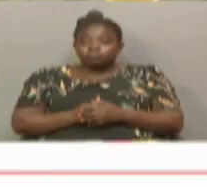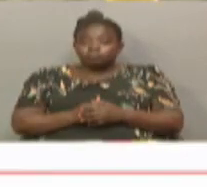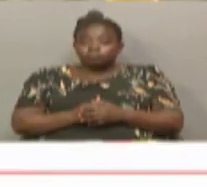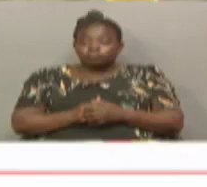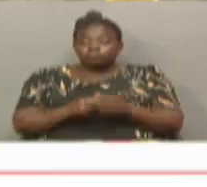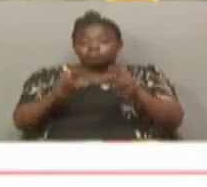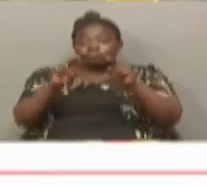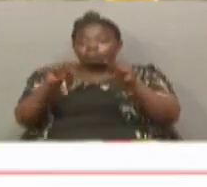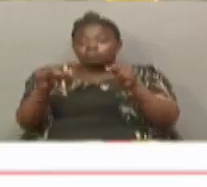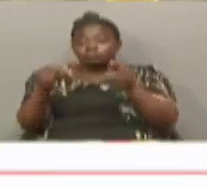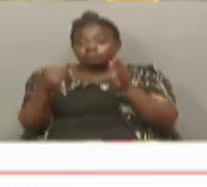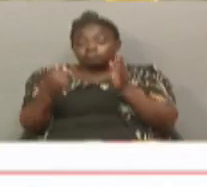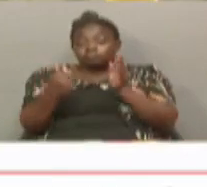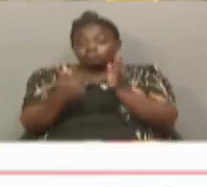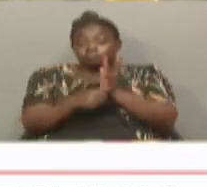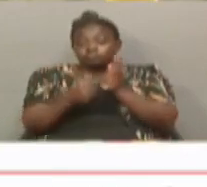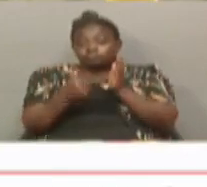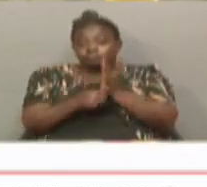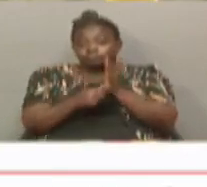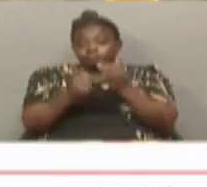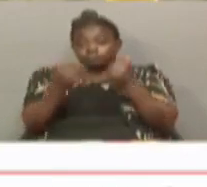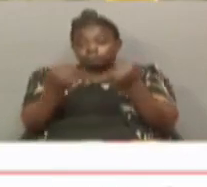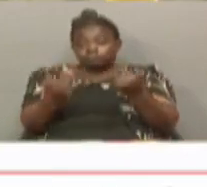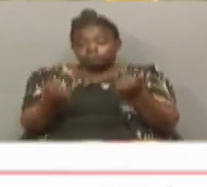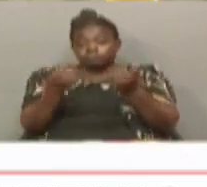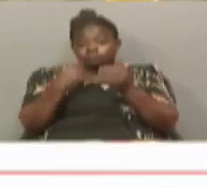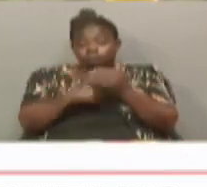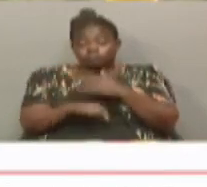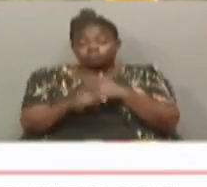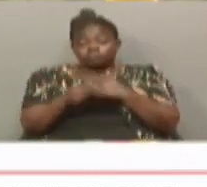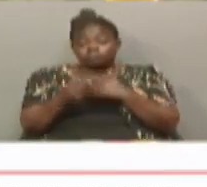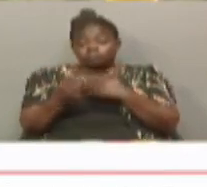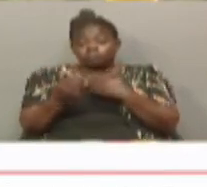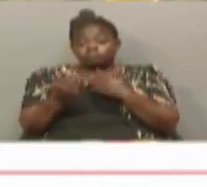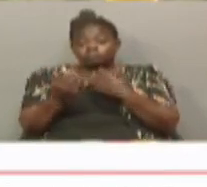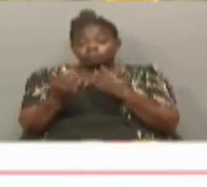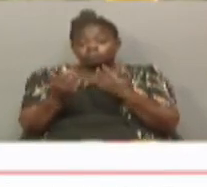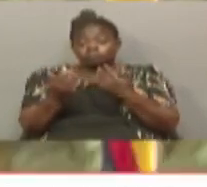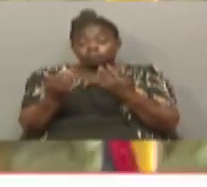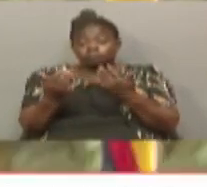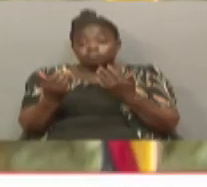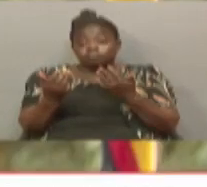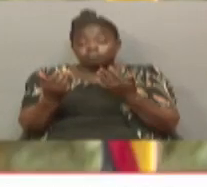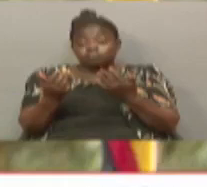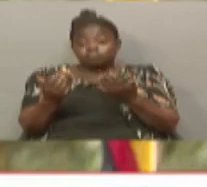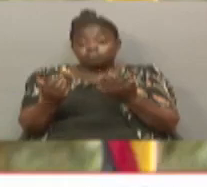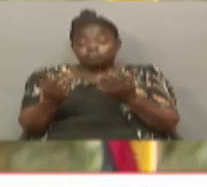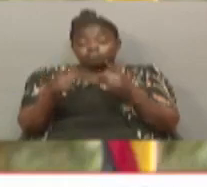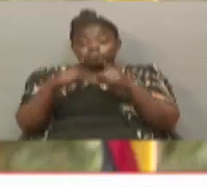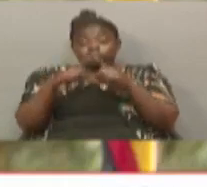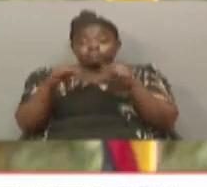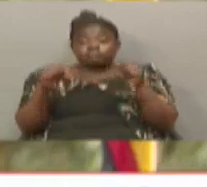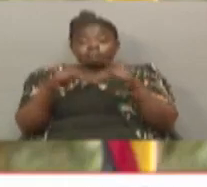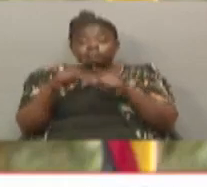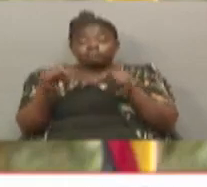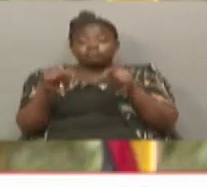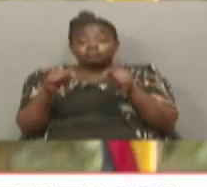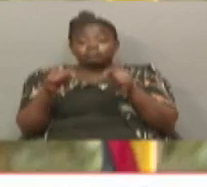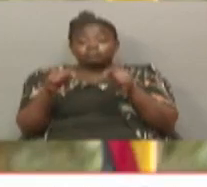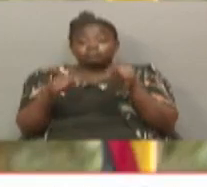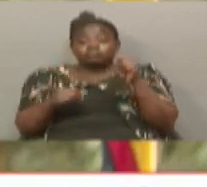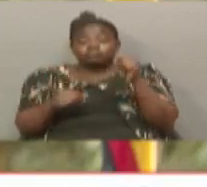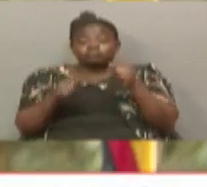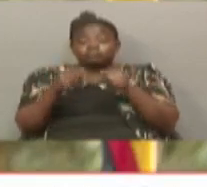tekirimu kabi. Kati ekyo kyemugamba nga kino kyemugamba waliwo ekigambo kyo